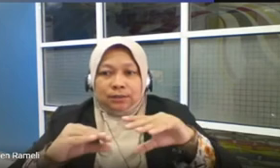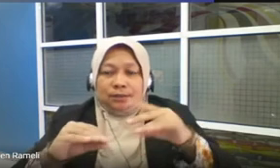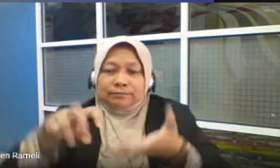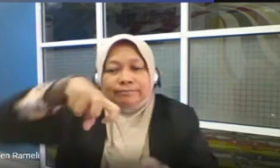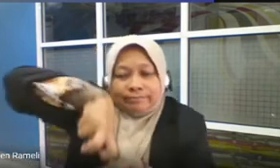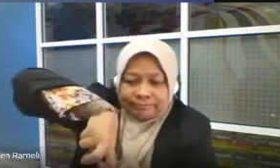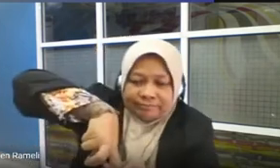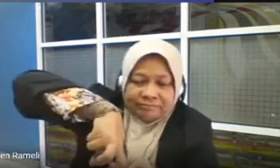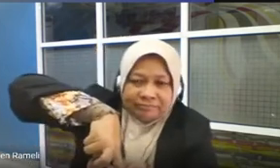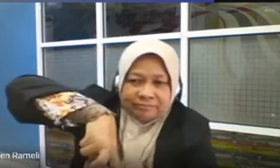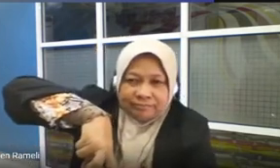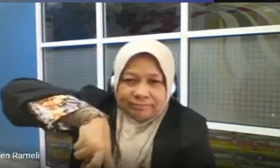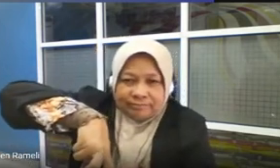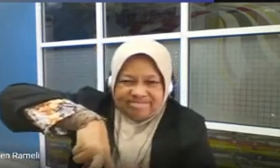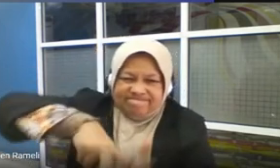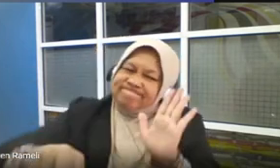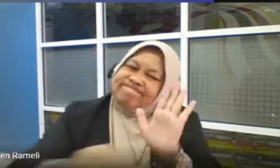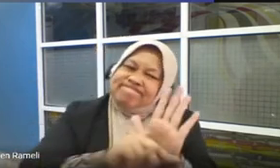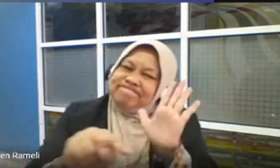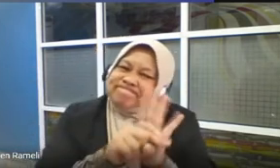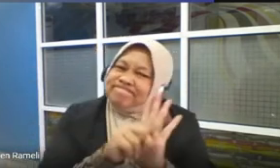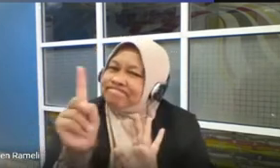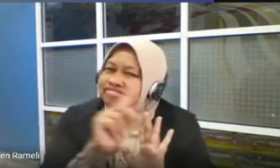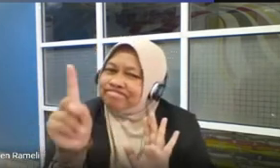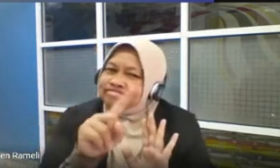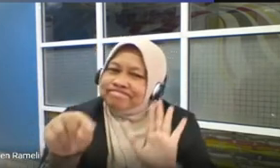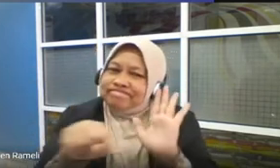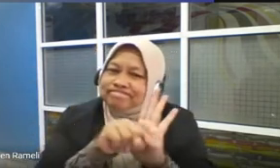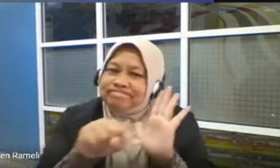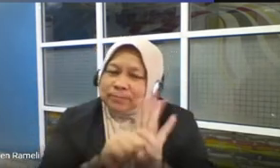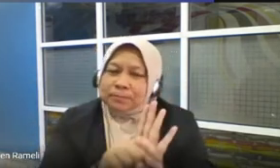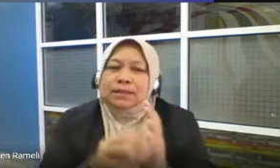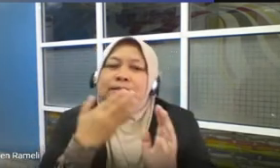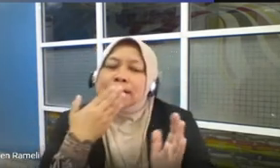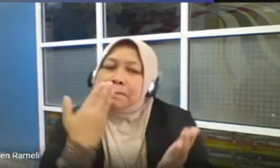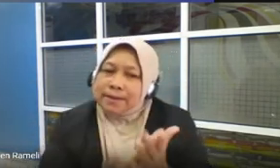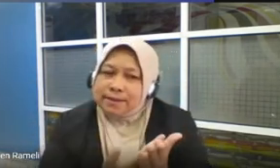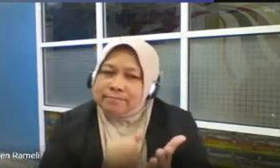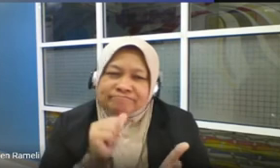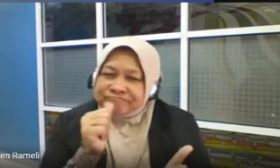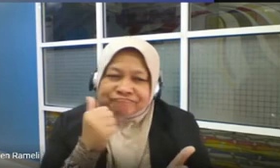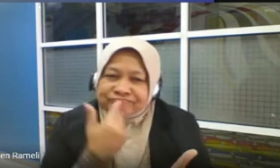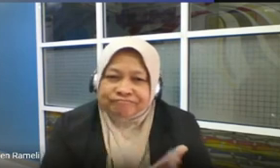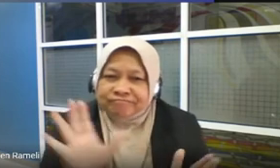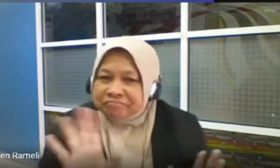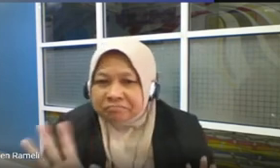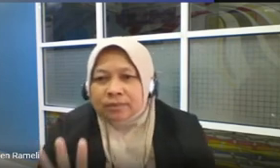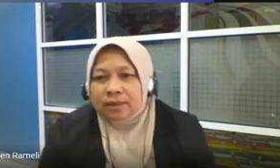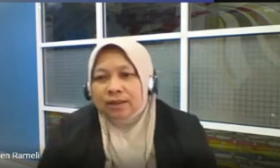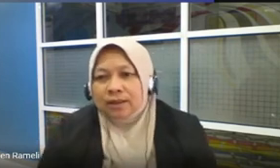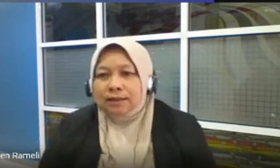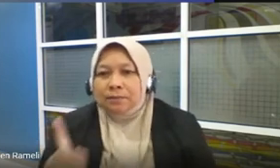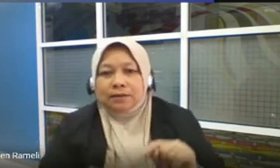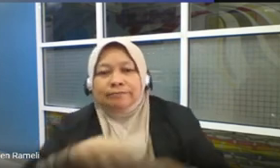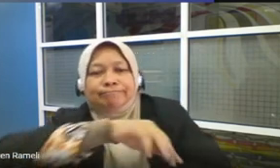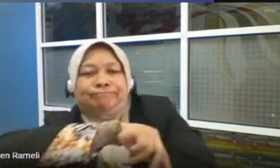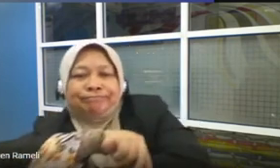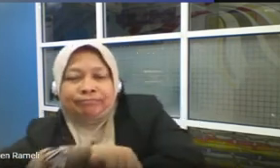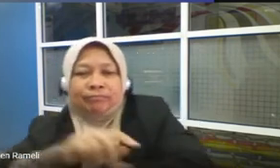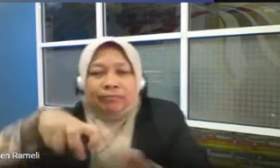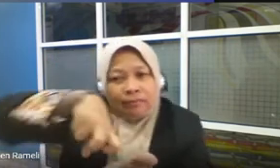okay, duduk macam ni adalah satu kita panggil dia table manner yang kurang baik, jadi sebenarnya tak boleh buat macam ni pun, jadi kurang baik,